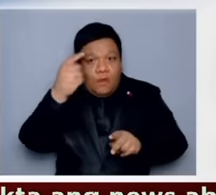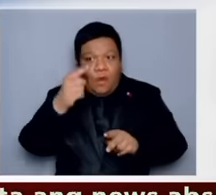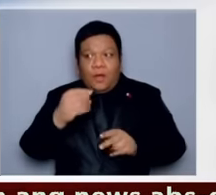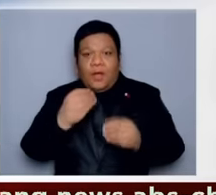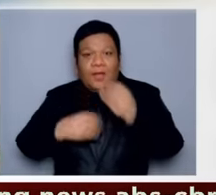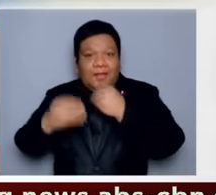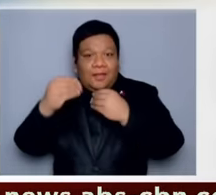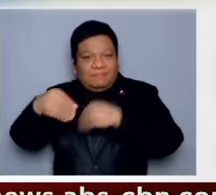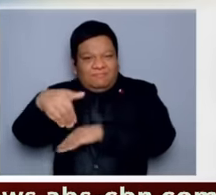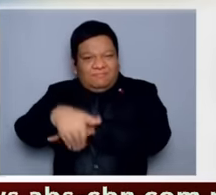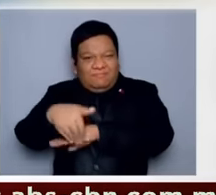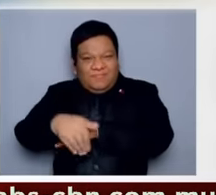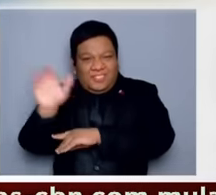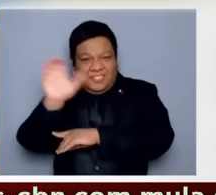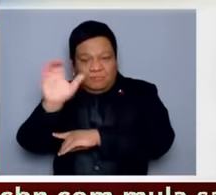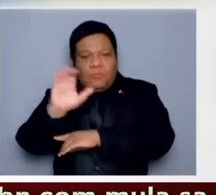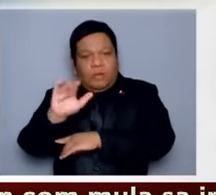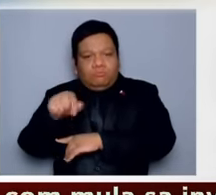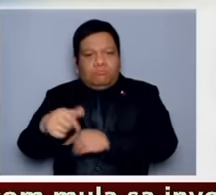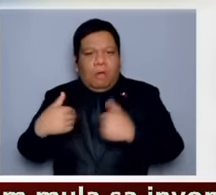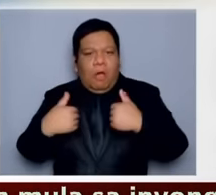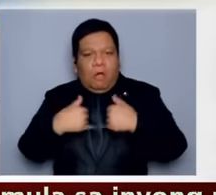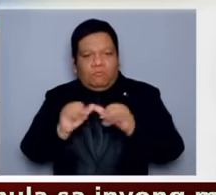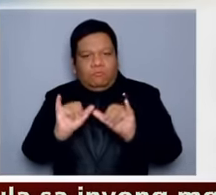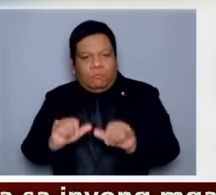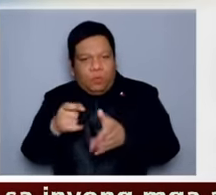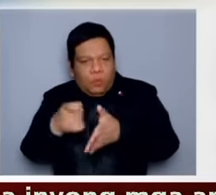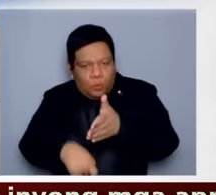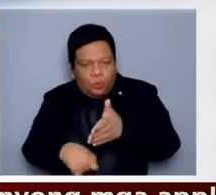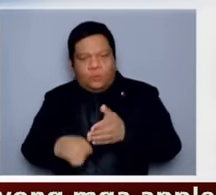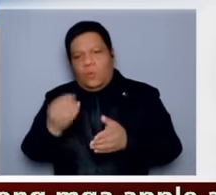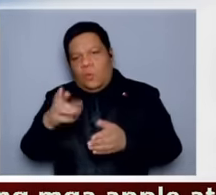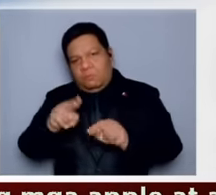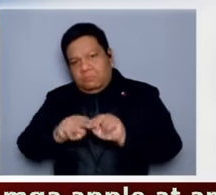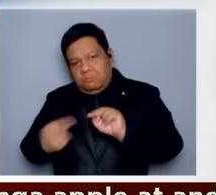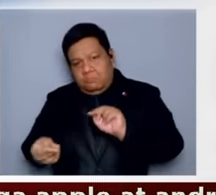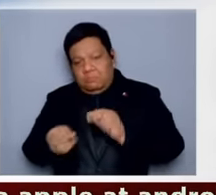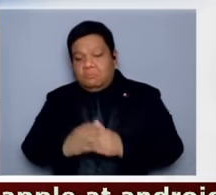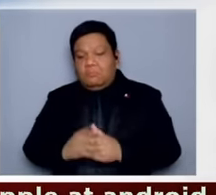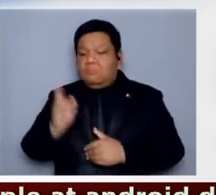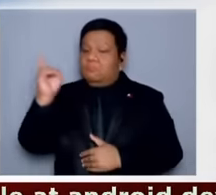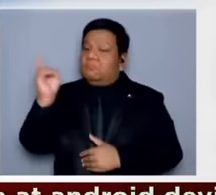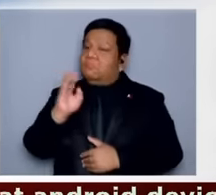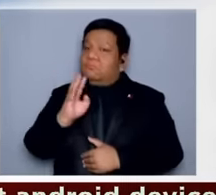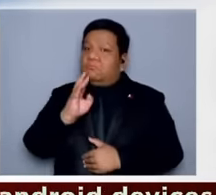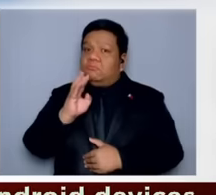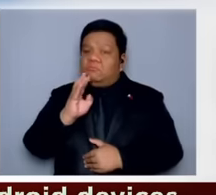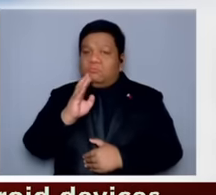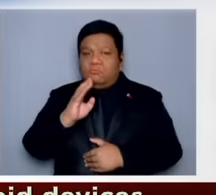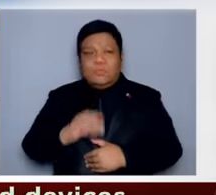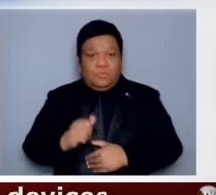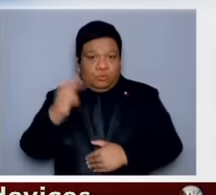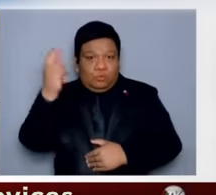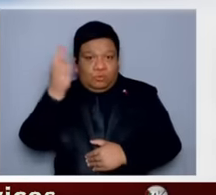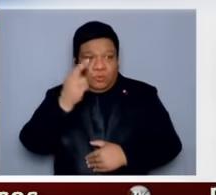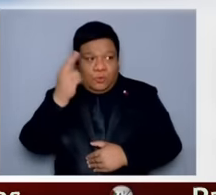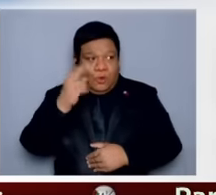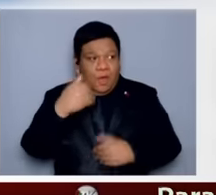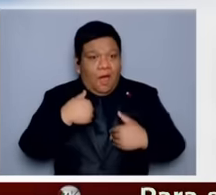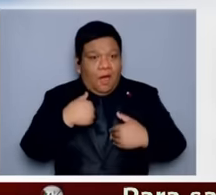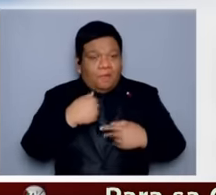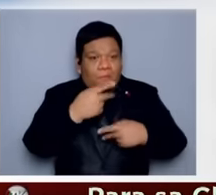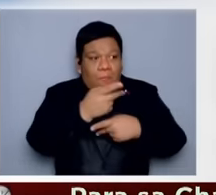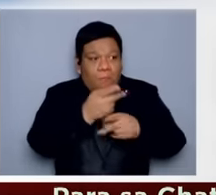Affordable pa din siya, kaya natin tinanggal yung mga yung sa bulletin yung mga products na nagtaas ng presyo para